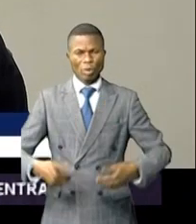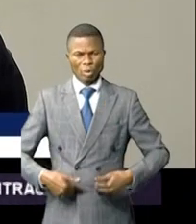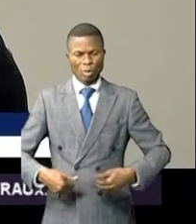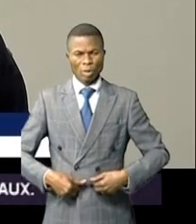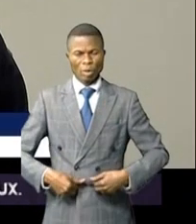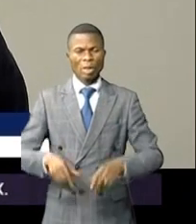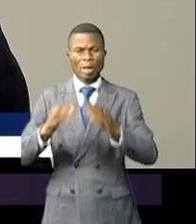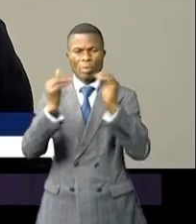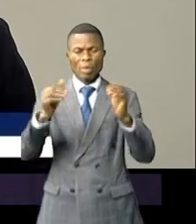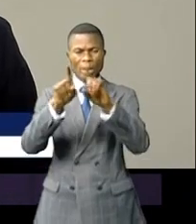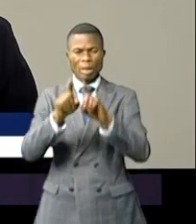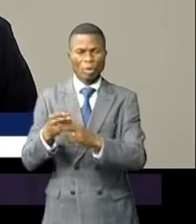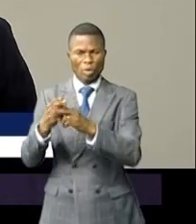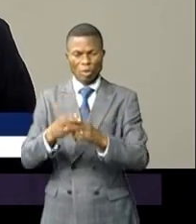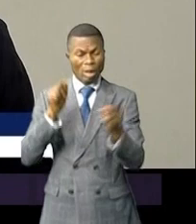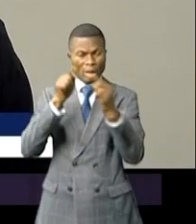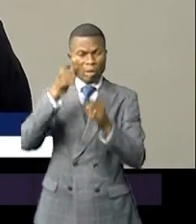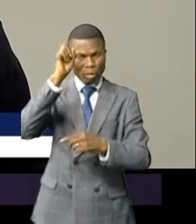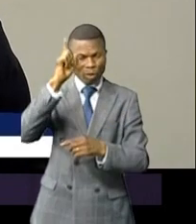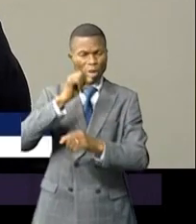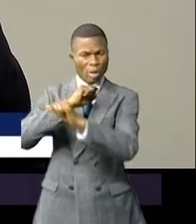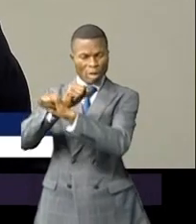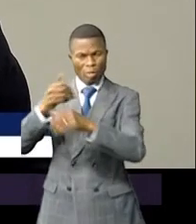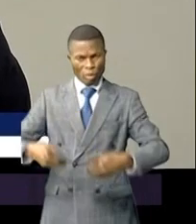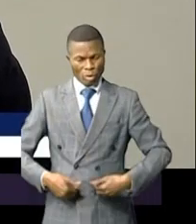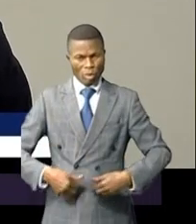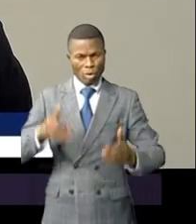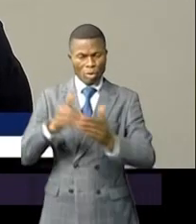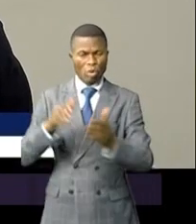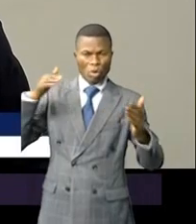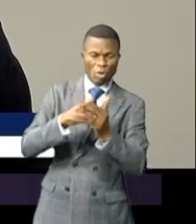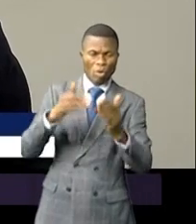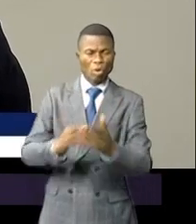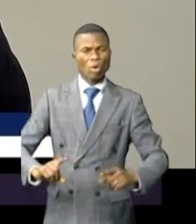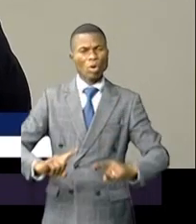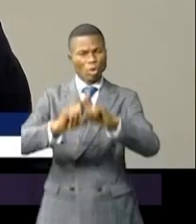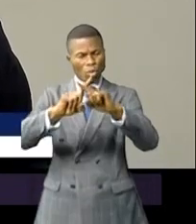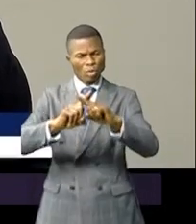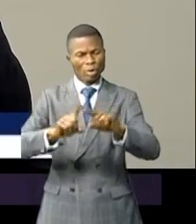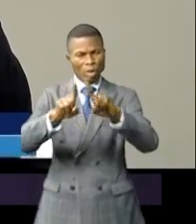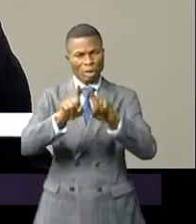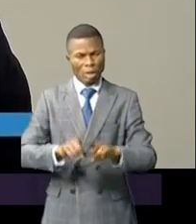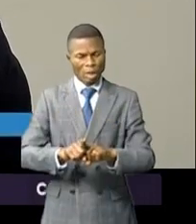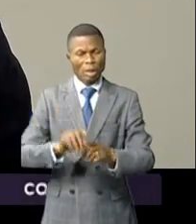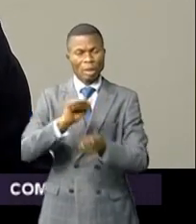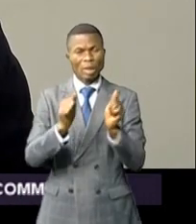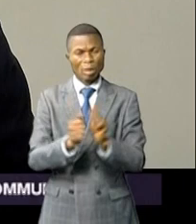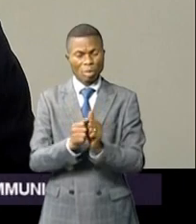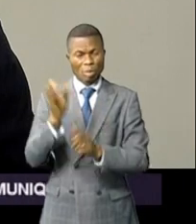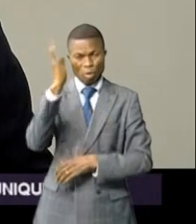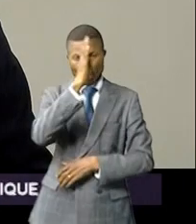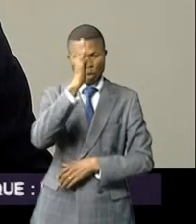et sécurité, ayant pour but de protéger la jeunesse contre les menaces de conflits et de fléaux du